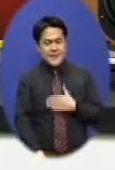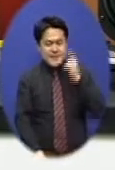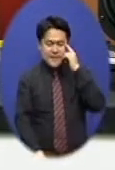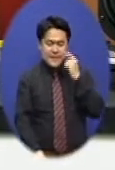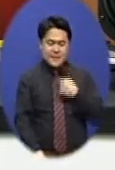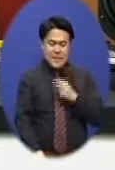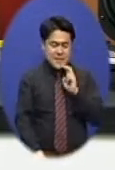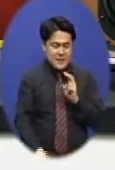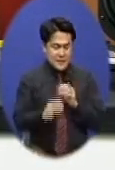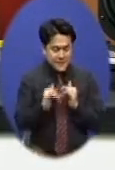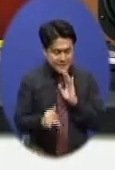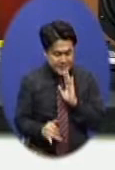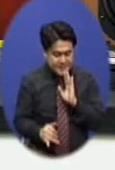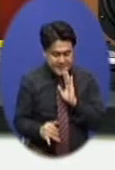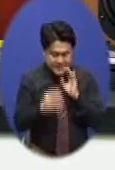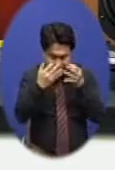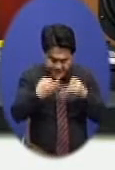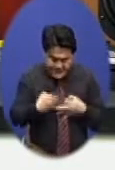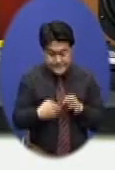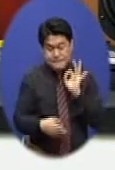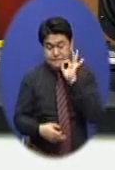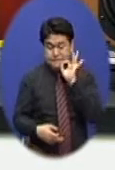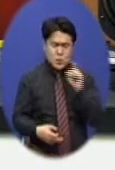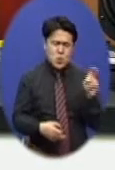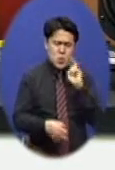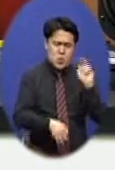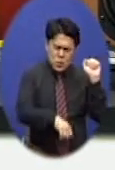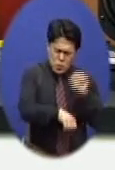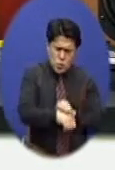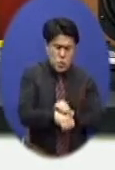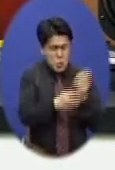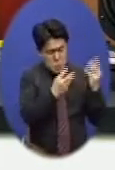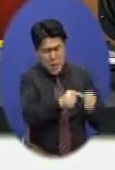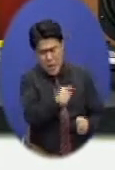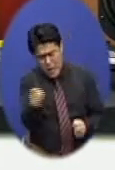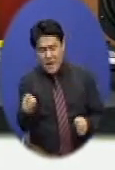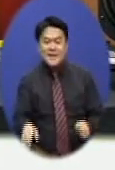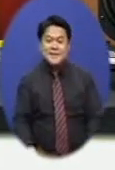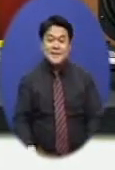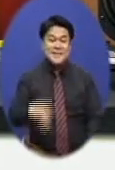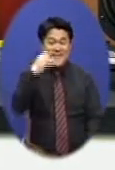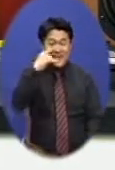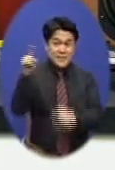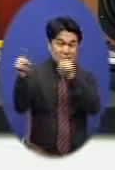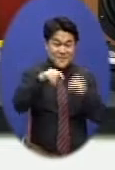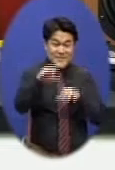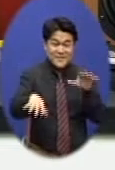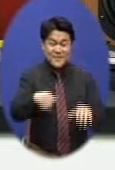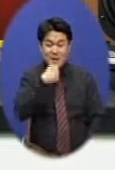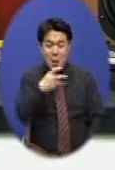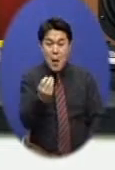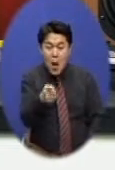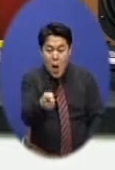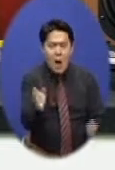가수인 게 좀 부끄러울 때가 있어요. 아, 왜 그러세요? 노래 잘하시는 분이 워낙 많아서. 그래요. 자, 궁금합니다. 전국에서 네? 얼마나